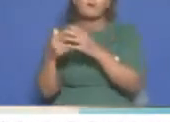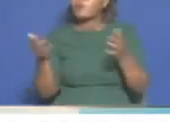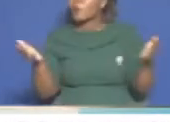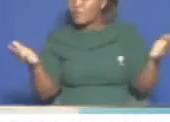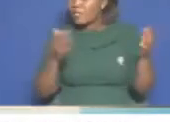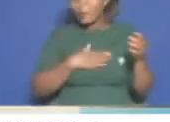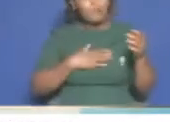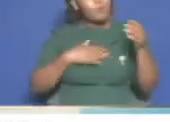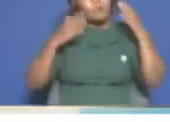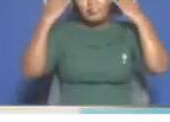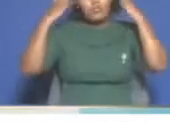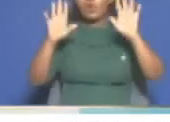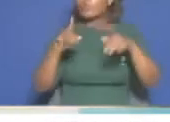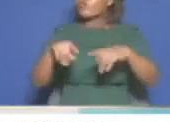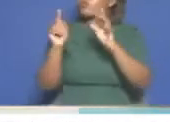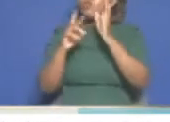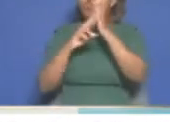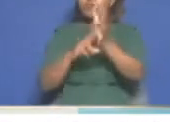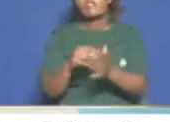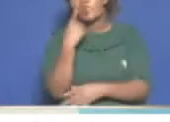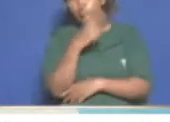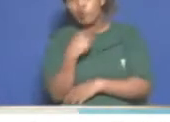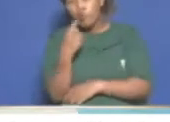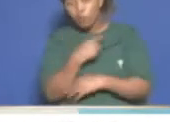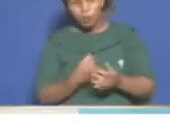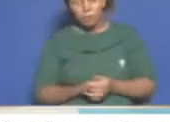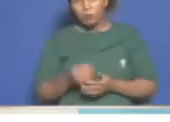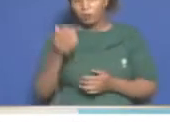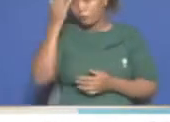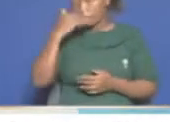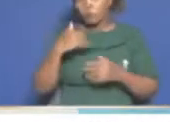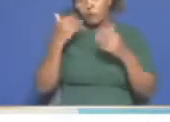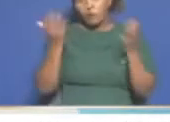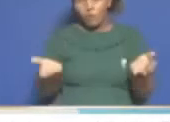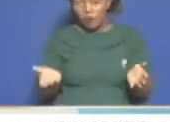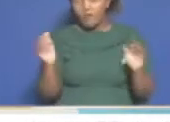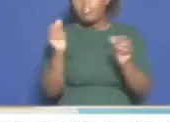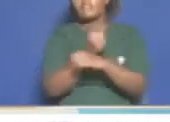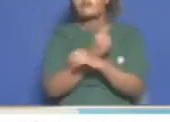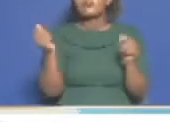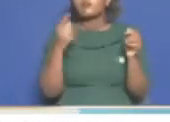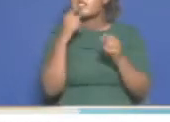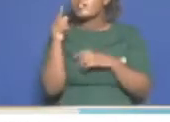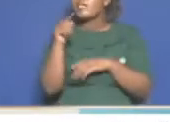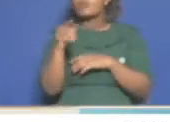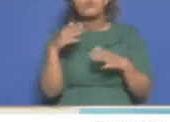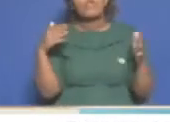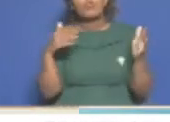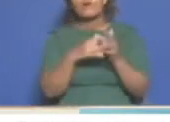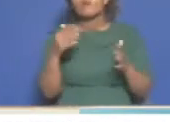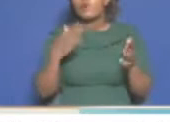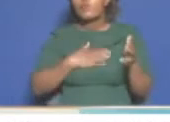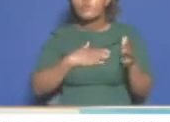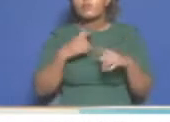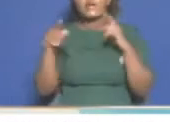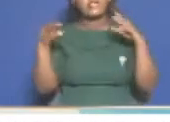act on behalf of whom. Kwa sababu siwezi enda niseme itanihujumu ilhali already mimi nime